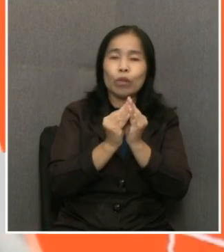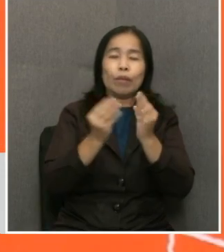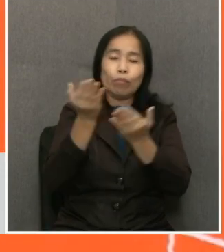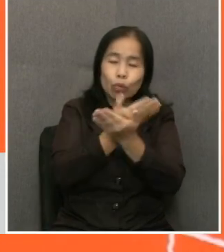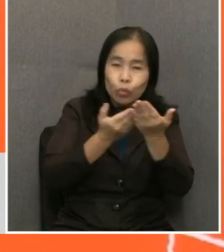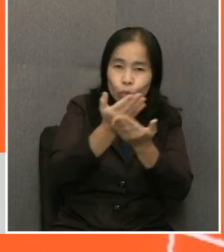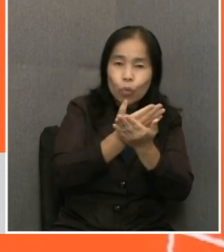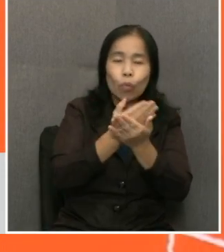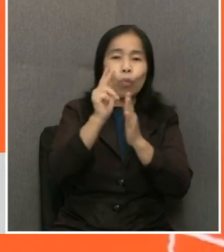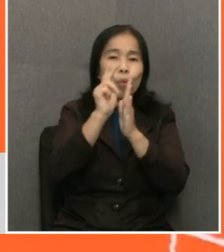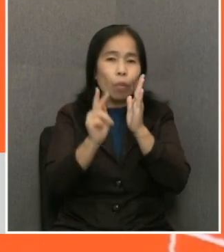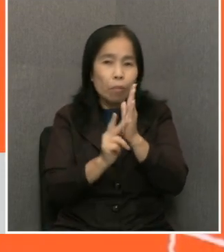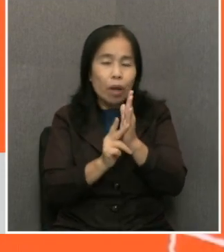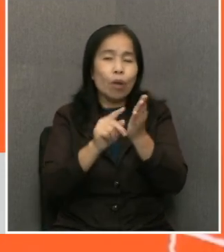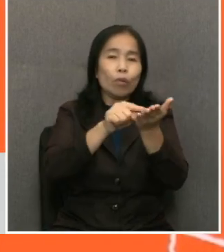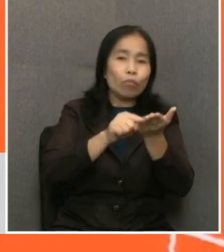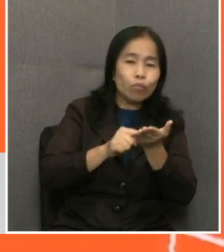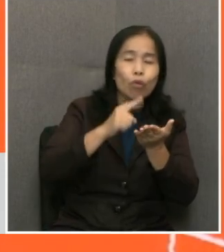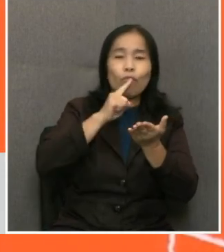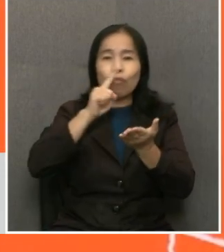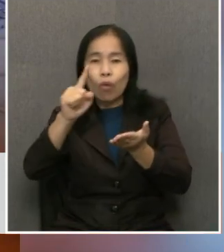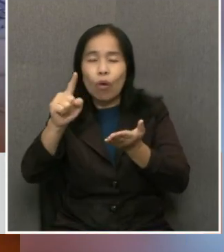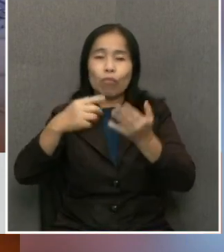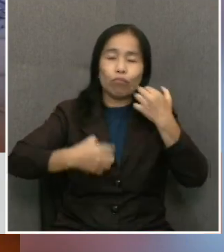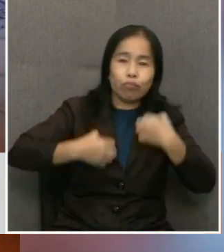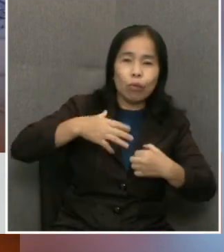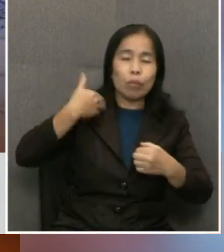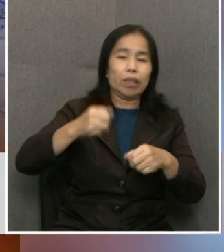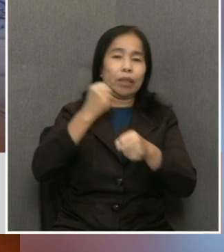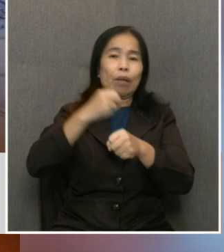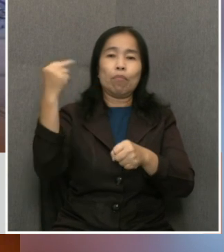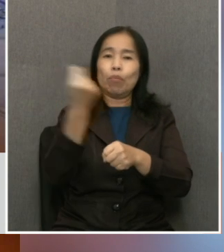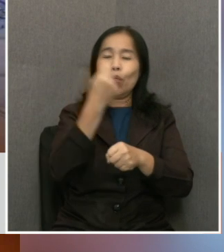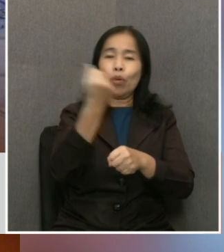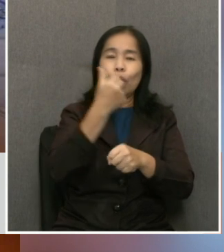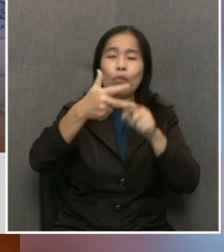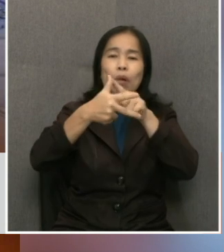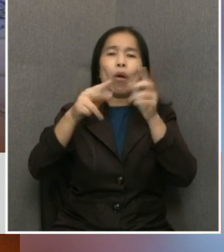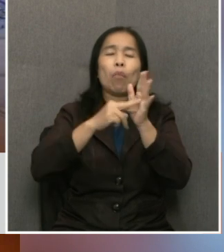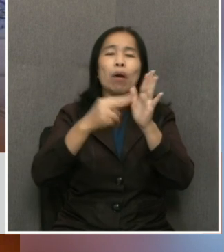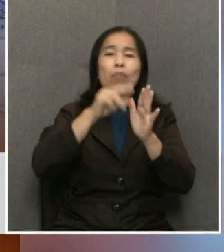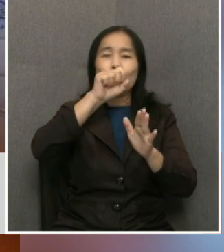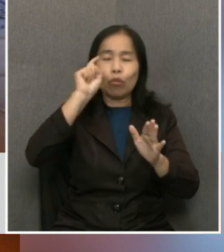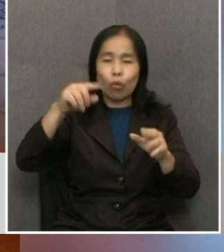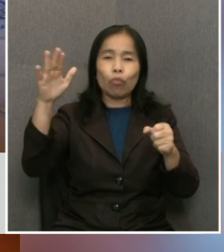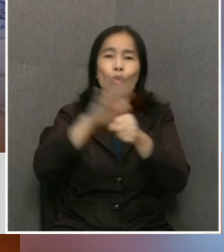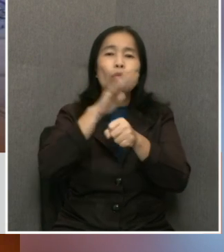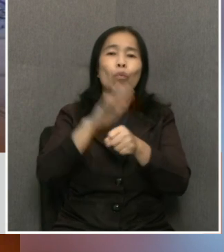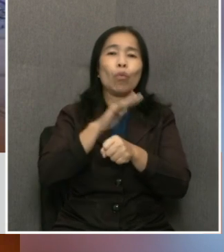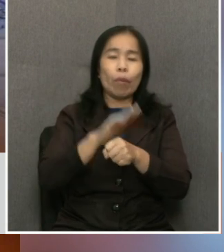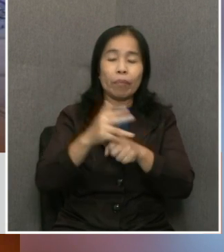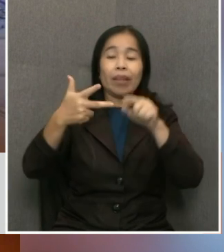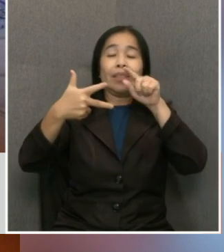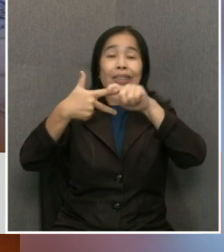หมายข้อร้องเรียนความเดือดร้อนของประชาชนอย่างรวดเร็วไม่ให้เกิดสภาล่มบ่อยครั้งปอที่2ก็คือโปร่งใส